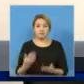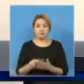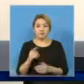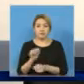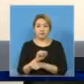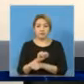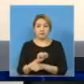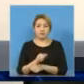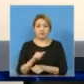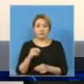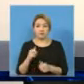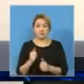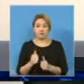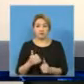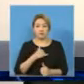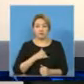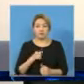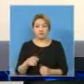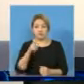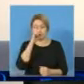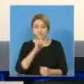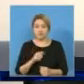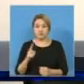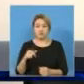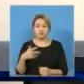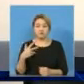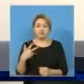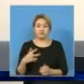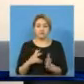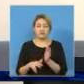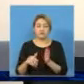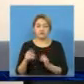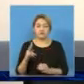одной машины у нас ежемесячно уходит порядка 180 до 200 тысяч тенге.